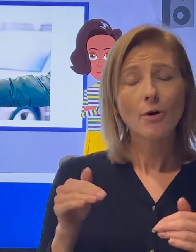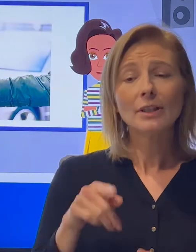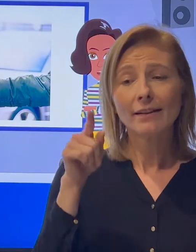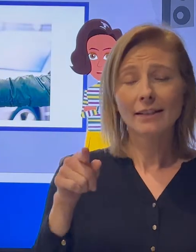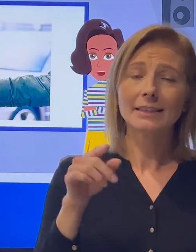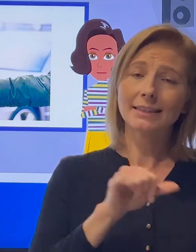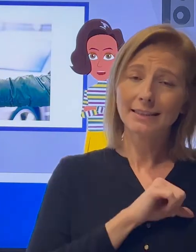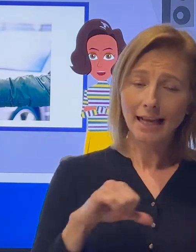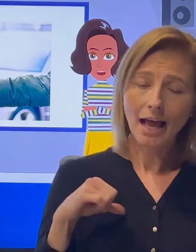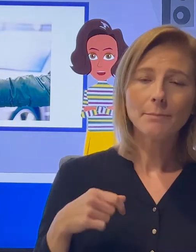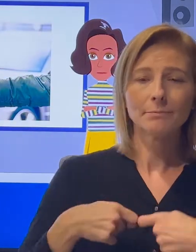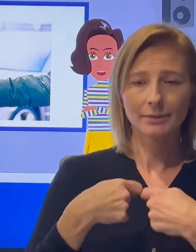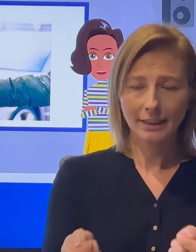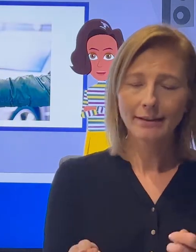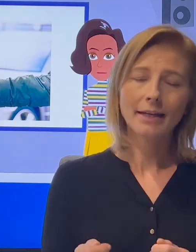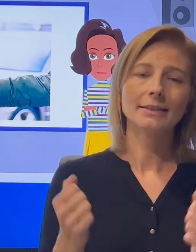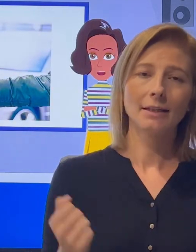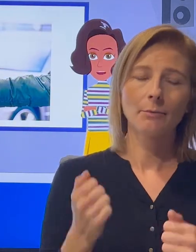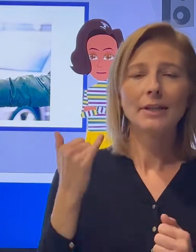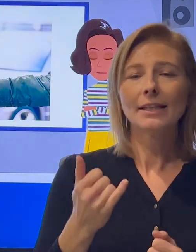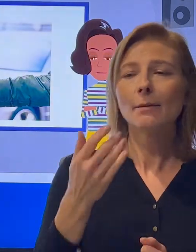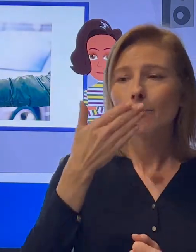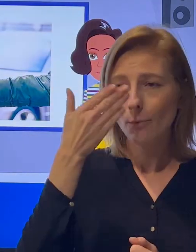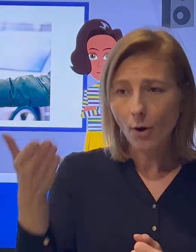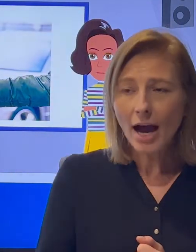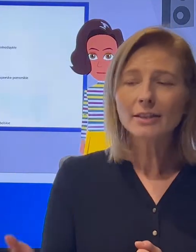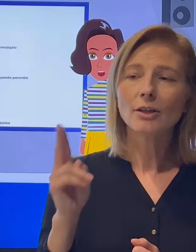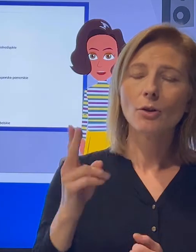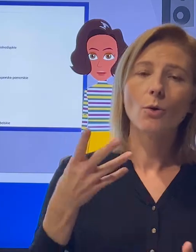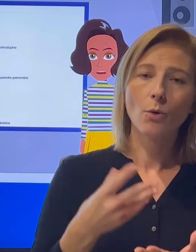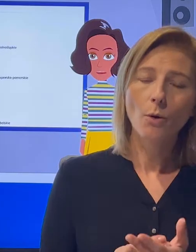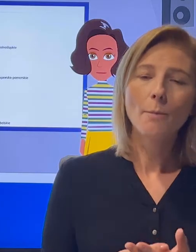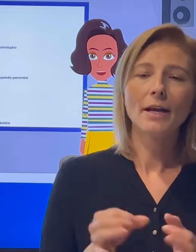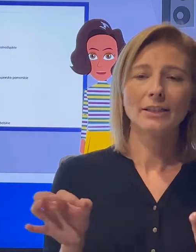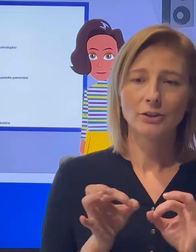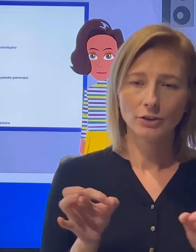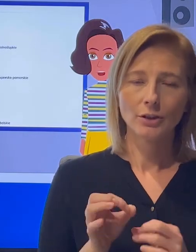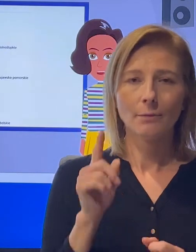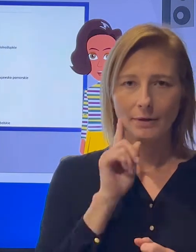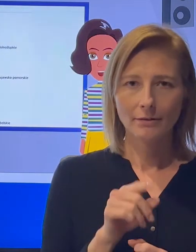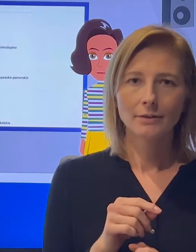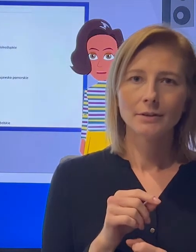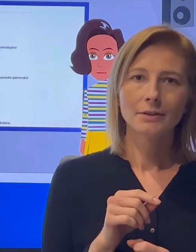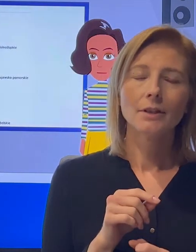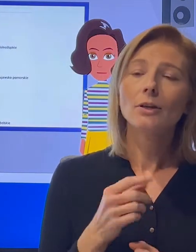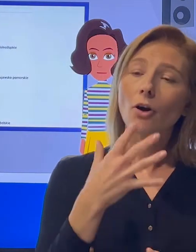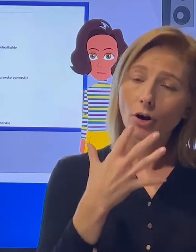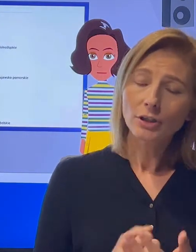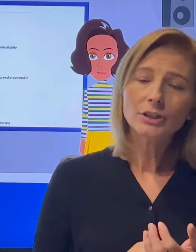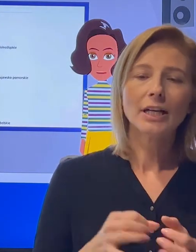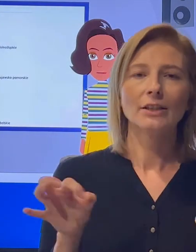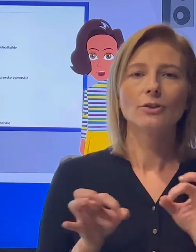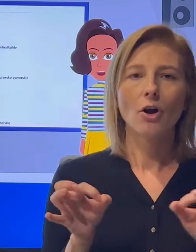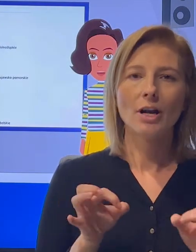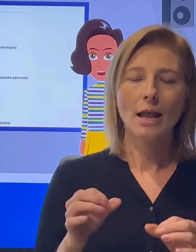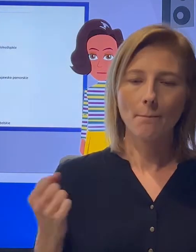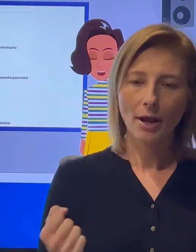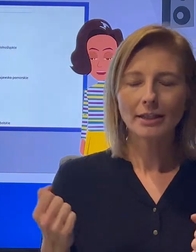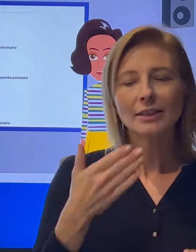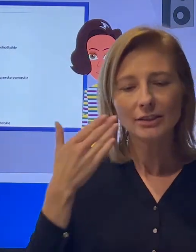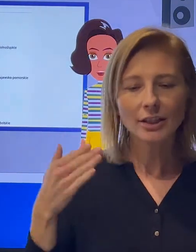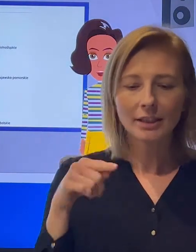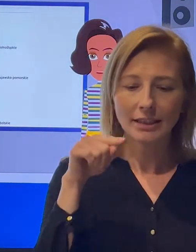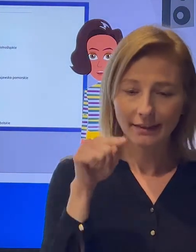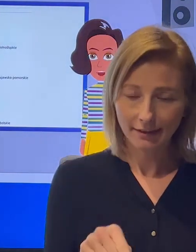samochód i chcesz pokazać klientom jego prawdziwą historię? Skorzystaj z usługi Historia Pojazdu. Dzięki niej